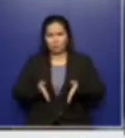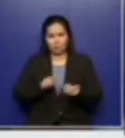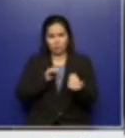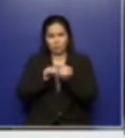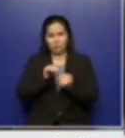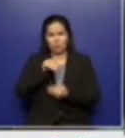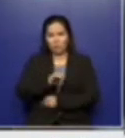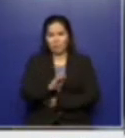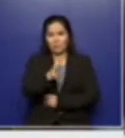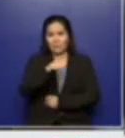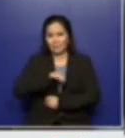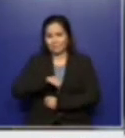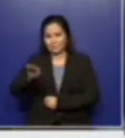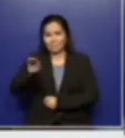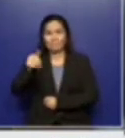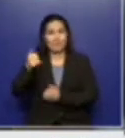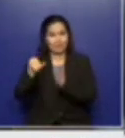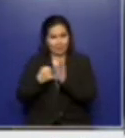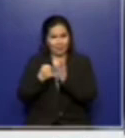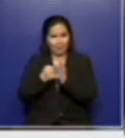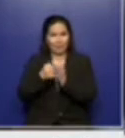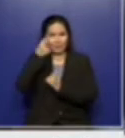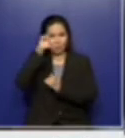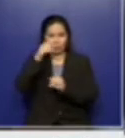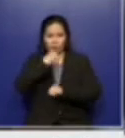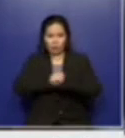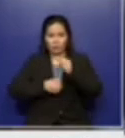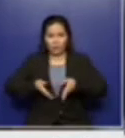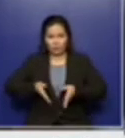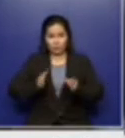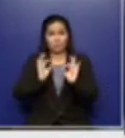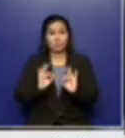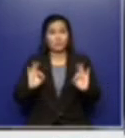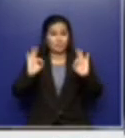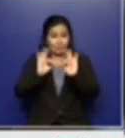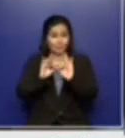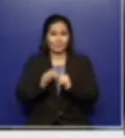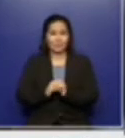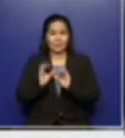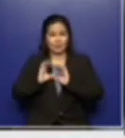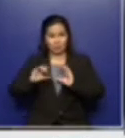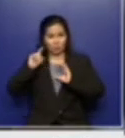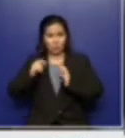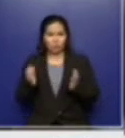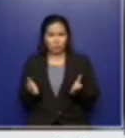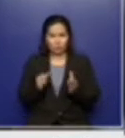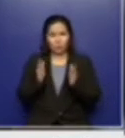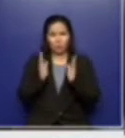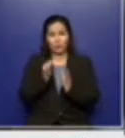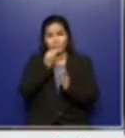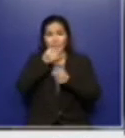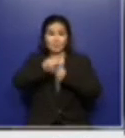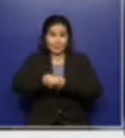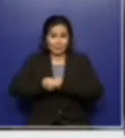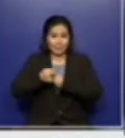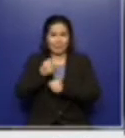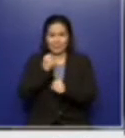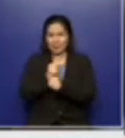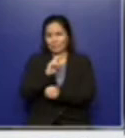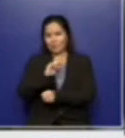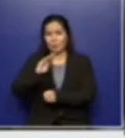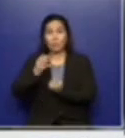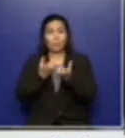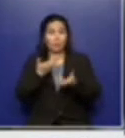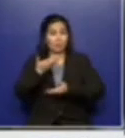นนะครับในชนบทจึงมีความจำเป็นรัฐต้องสนับสนุนเกษตรกรให้ทำระบบสินค้า